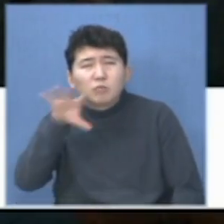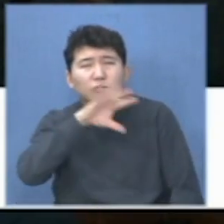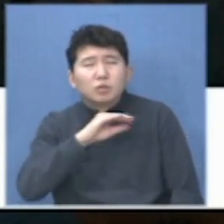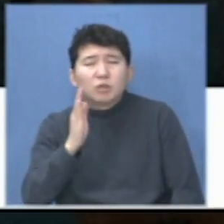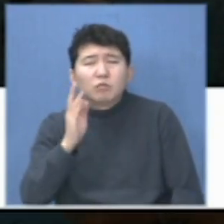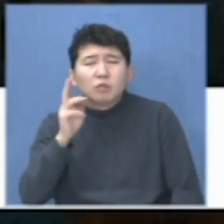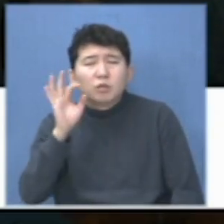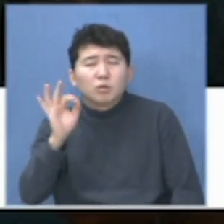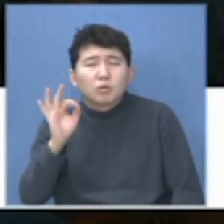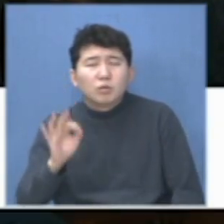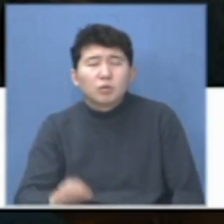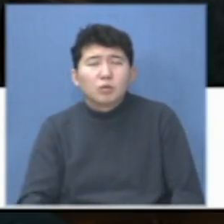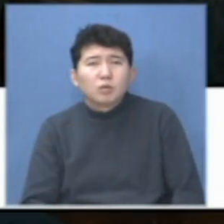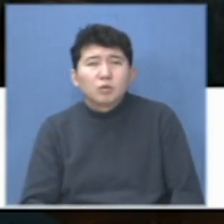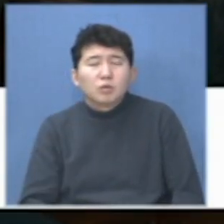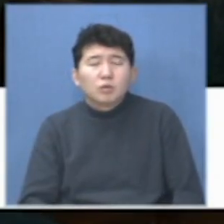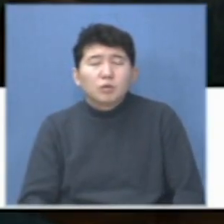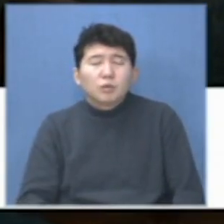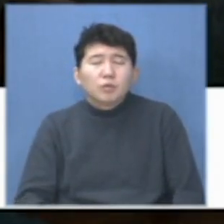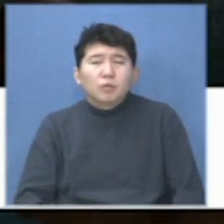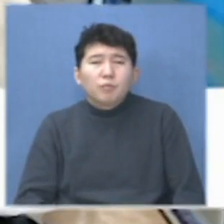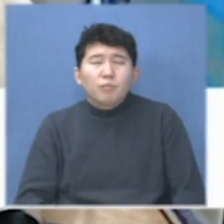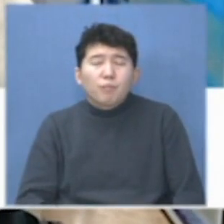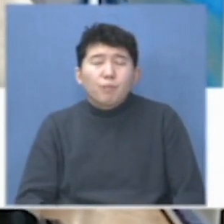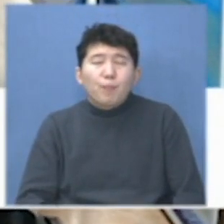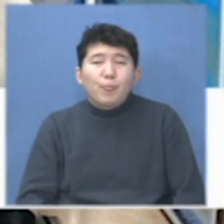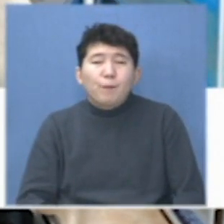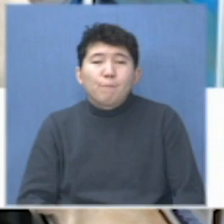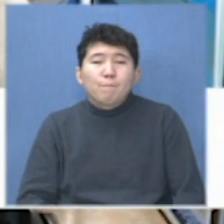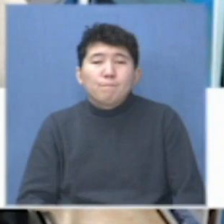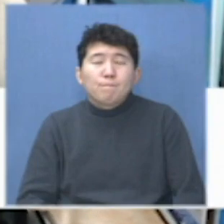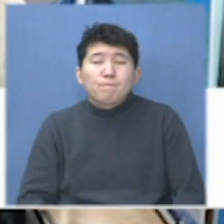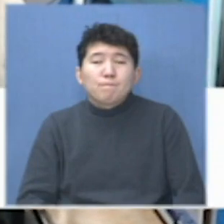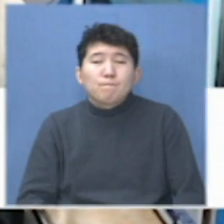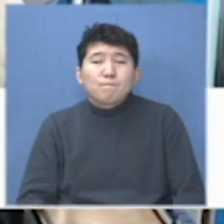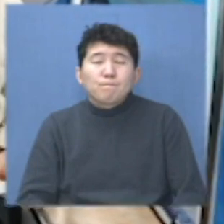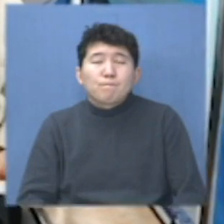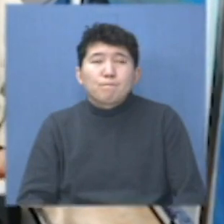Восточно-Казахстанской области. Лейла Слямбекова, Душан Мухаммедкари, Максат Магометов, Алтай Ахпарат.